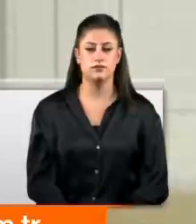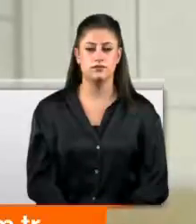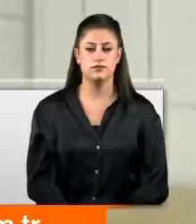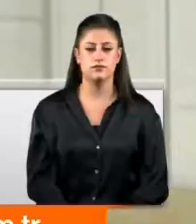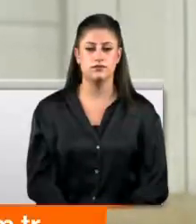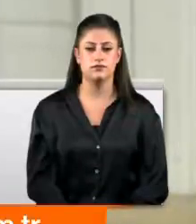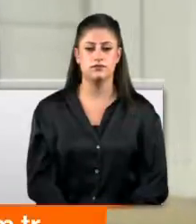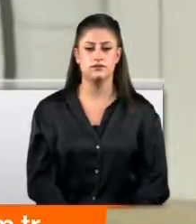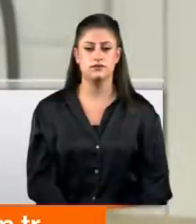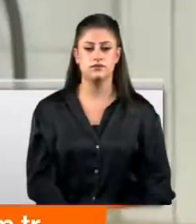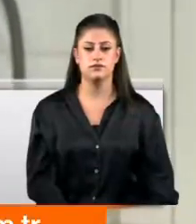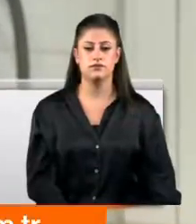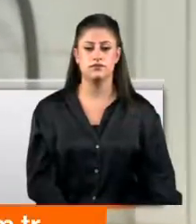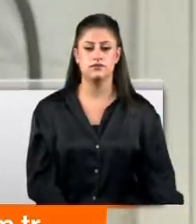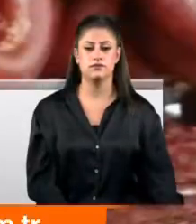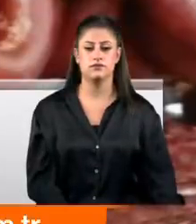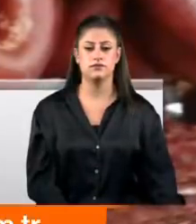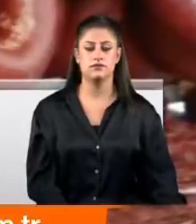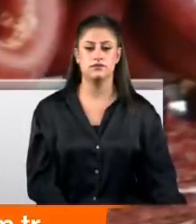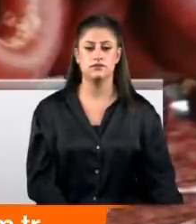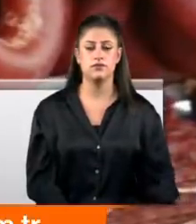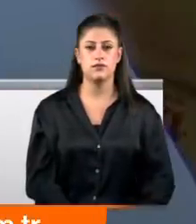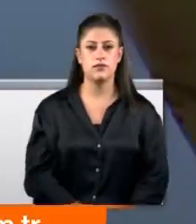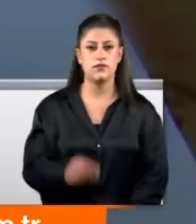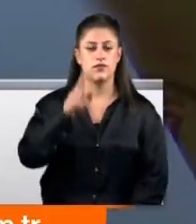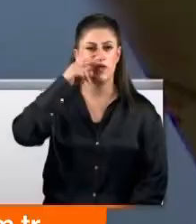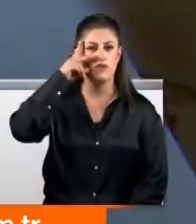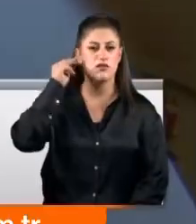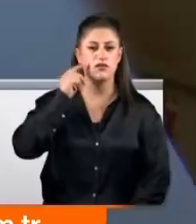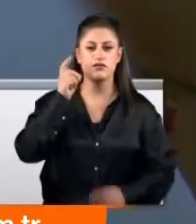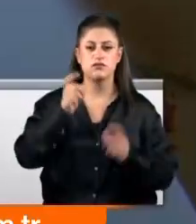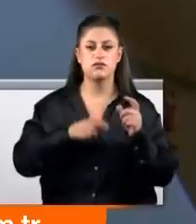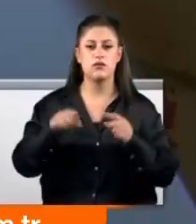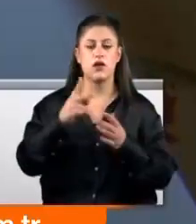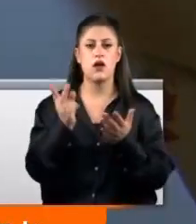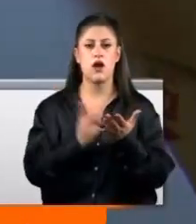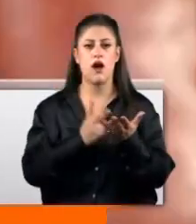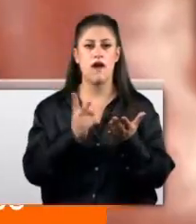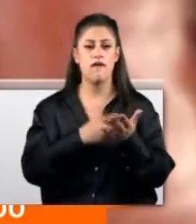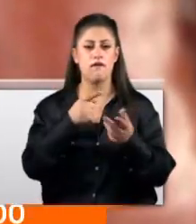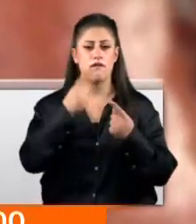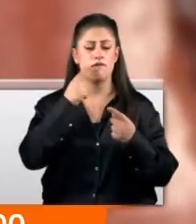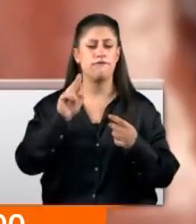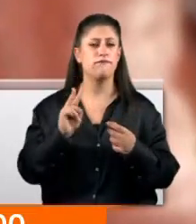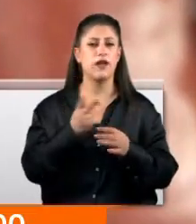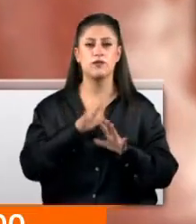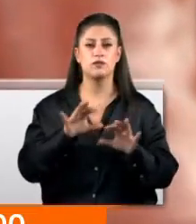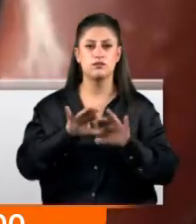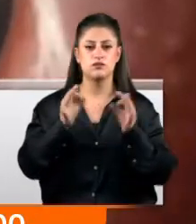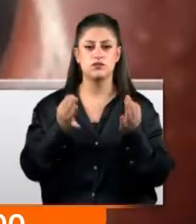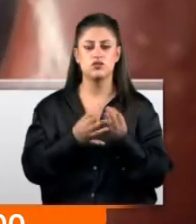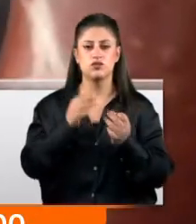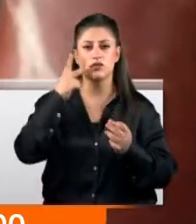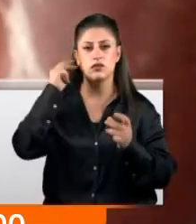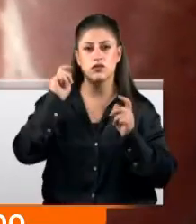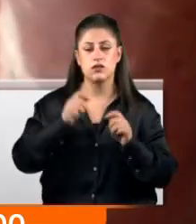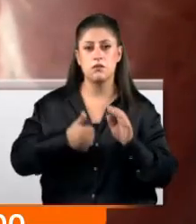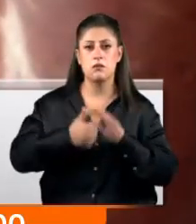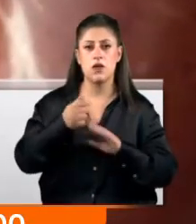Para hırsı olduğu sürece her şeyi yapıyorlar. Sahtekarlar kahvaltı sofralarının vazgeçilmezlerinden sucuğa da el attı. Bakanlık